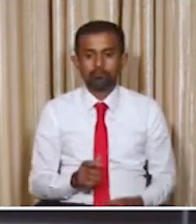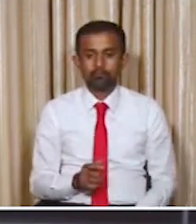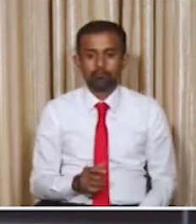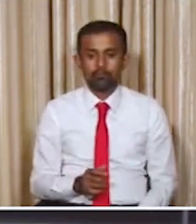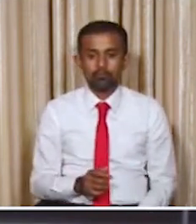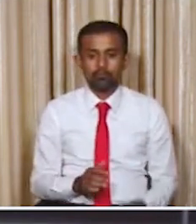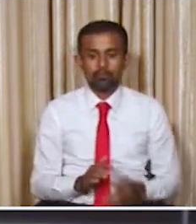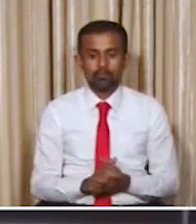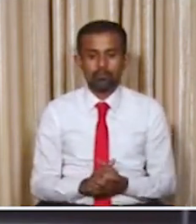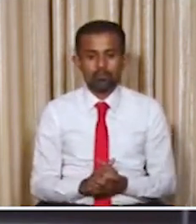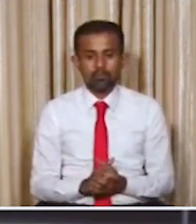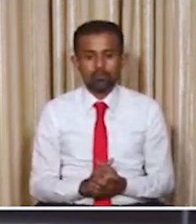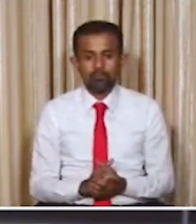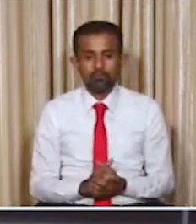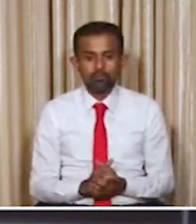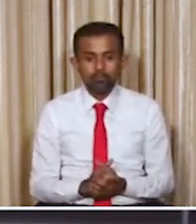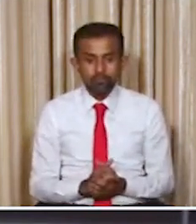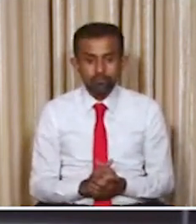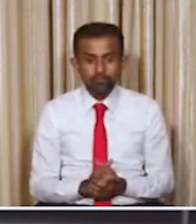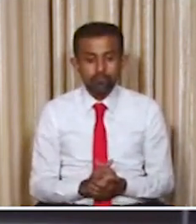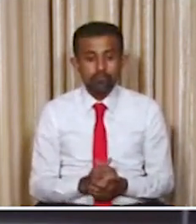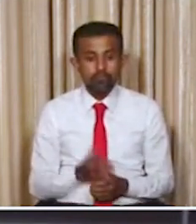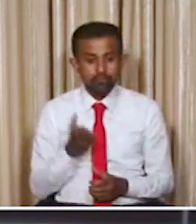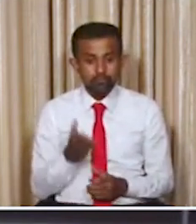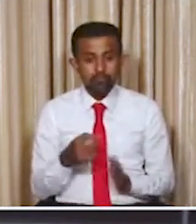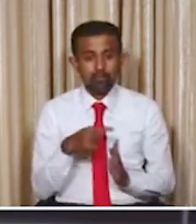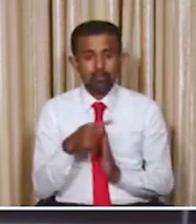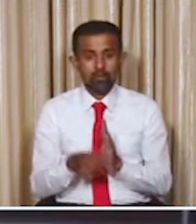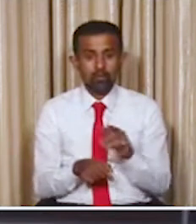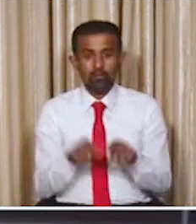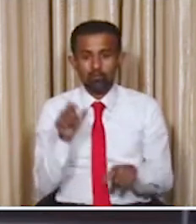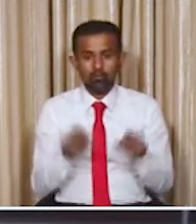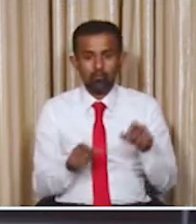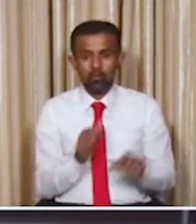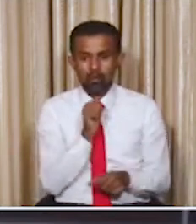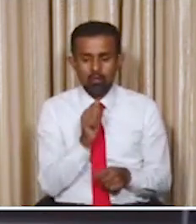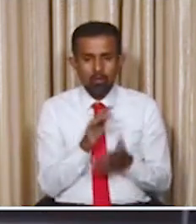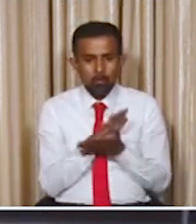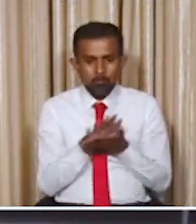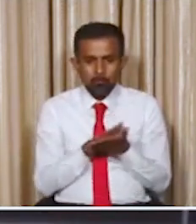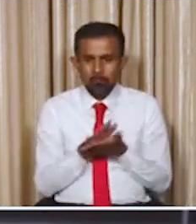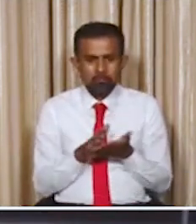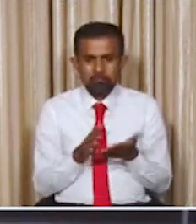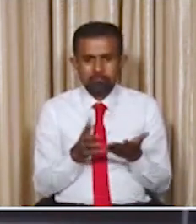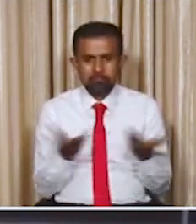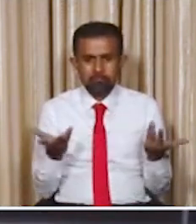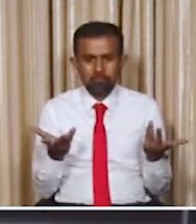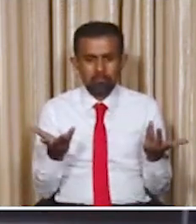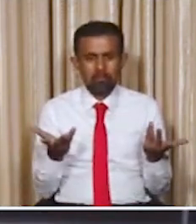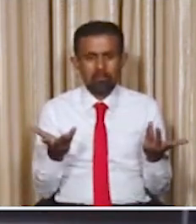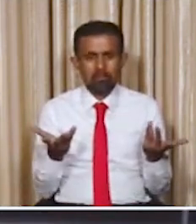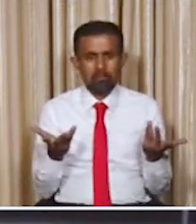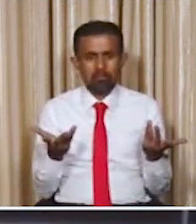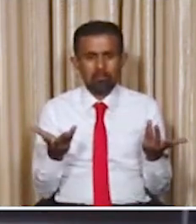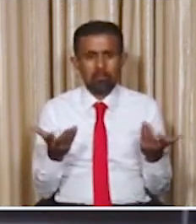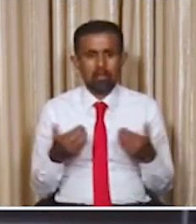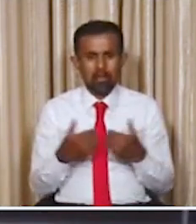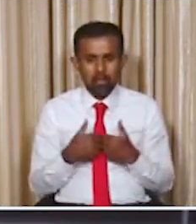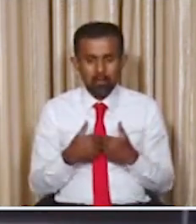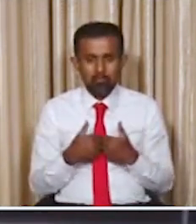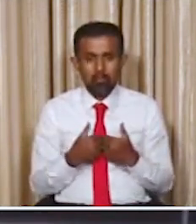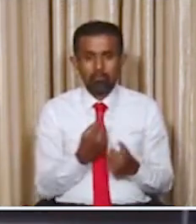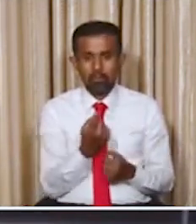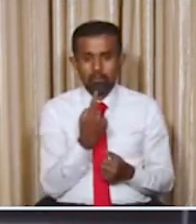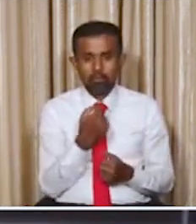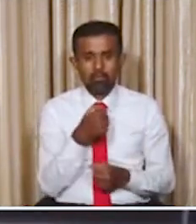mama ahanna kiya mama ahanne me me me rate janathawata attadama pahedili na me wena siyalla. Mokada apita anithaka